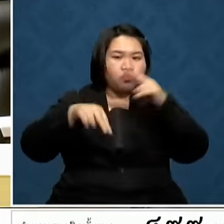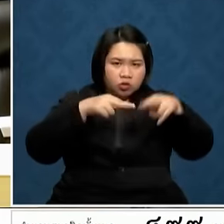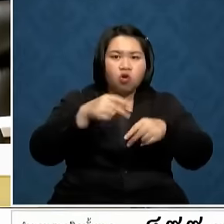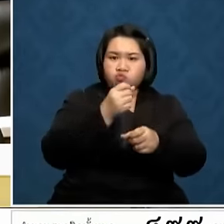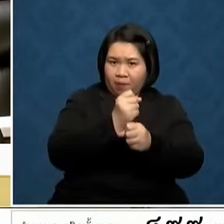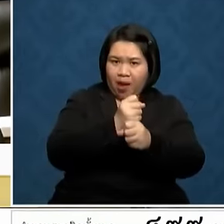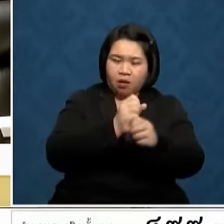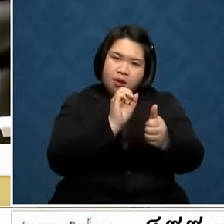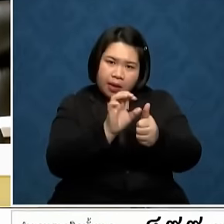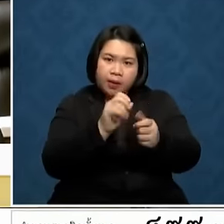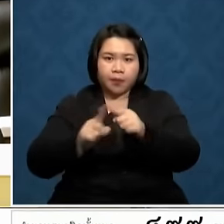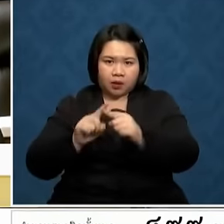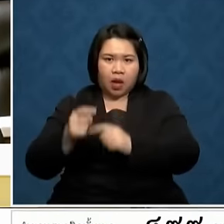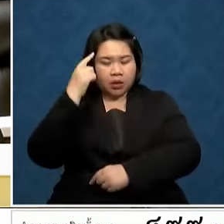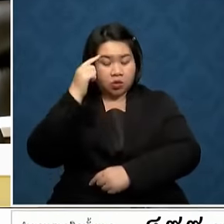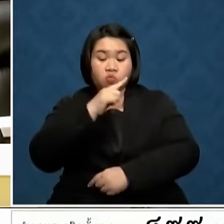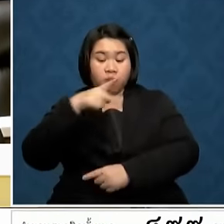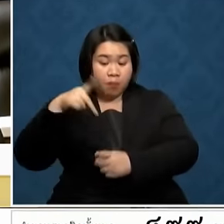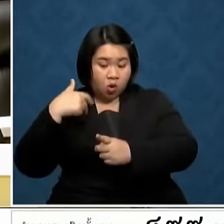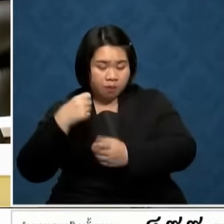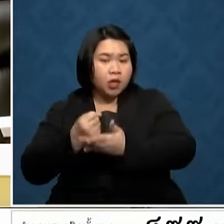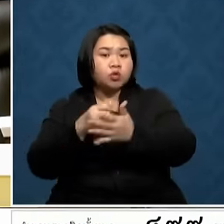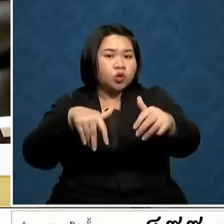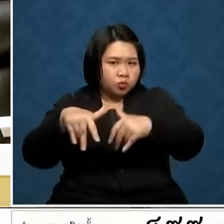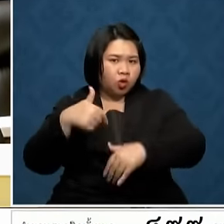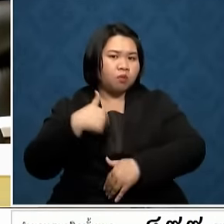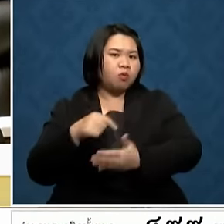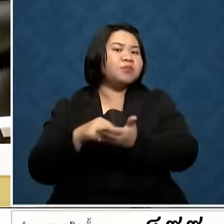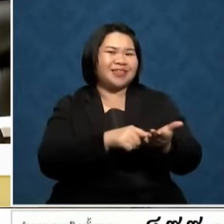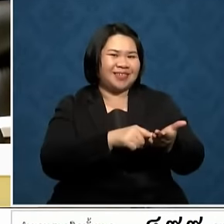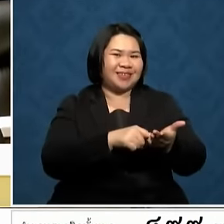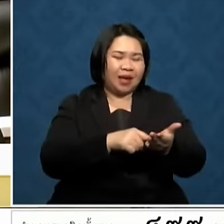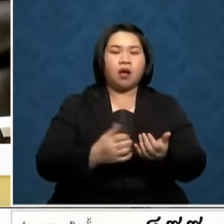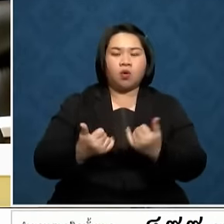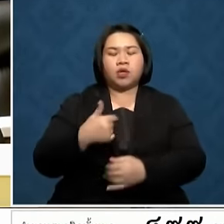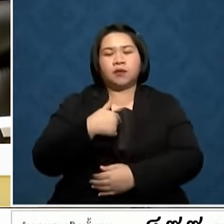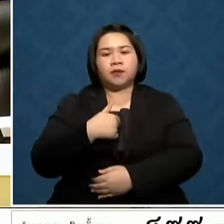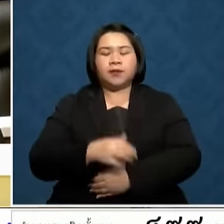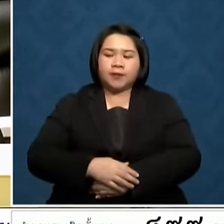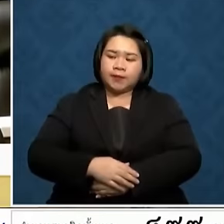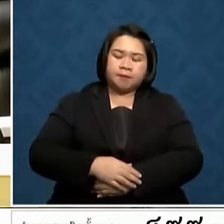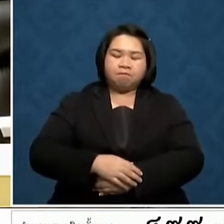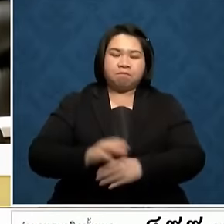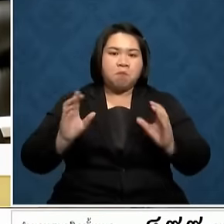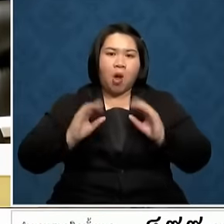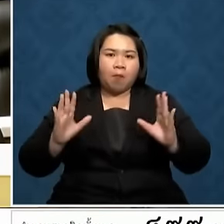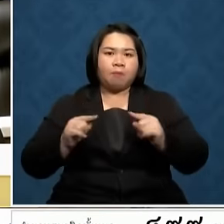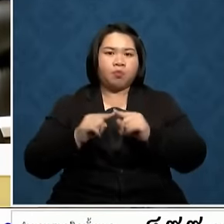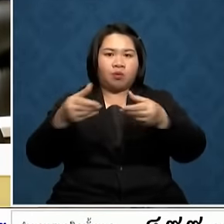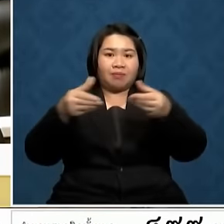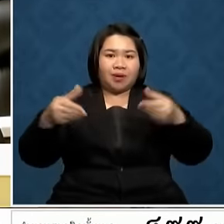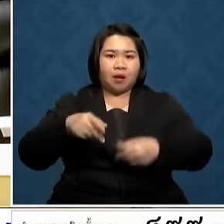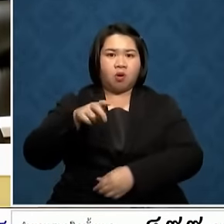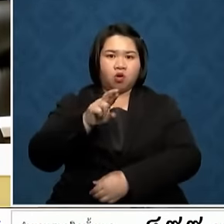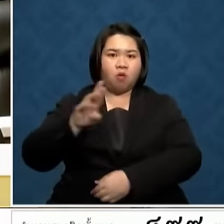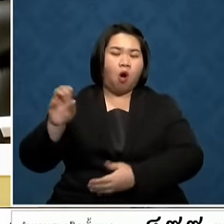เสรอแนะท่านในด้านทเราคิวเป็ประโยชนกัพนปชาชนแลววี้พวกผมก็คไมสามารถลปตเห็ชอบใหกับร่างพรบองวามา